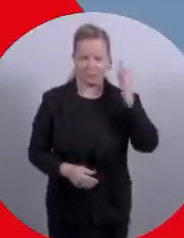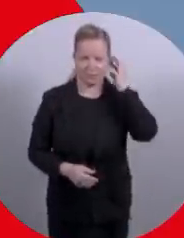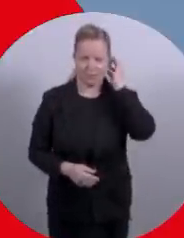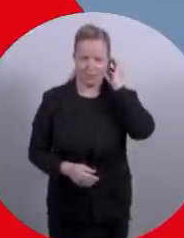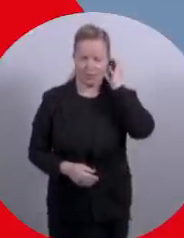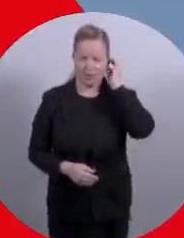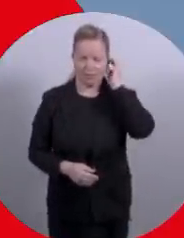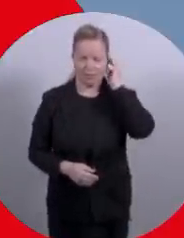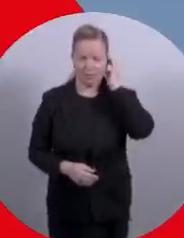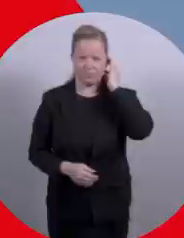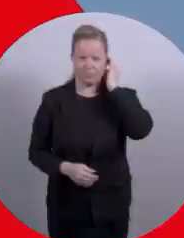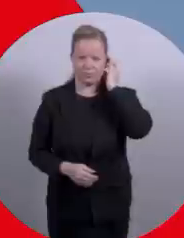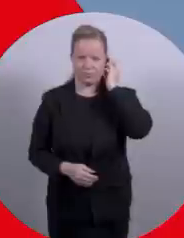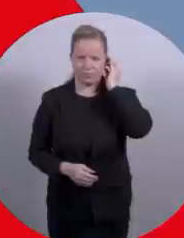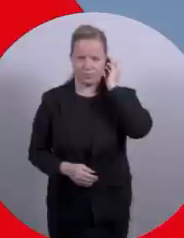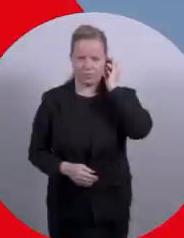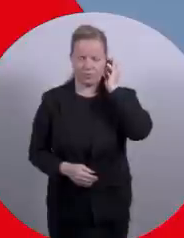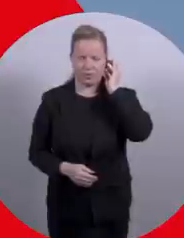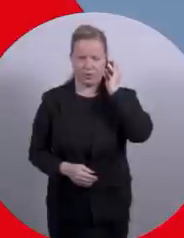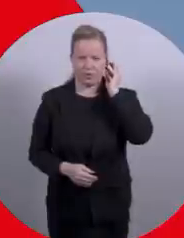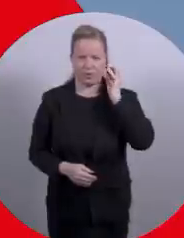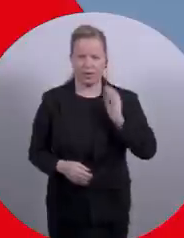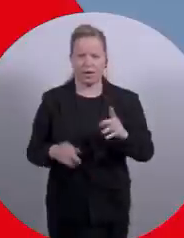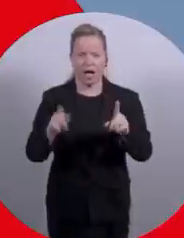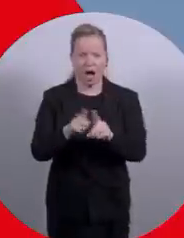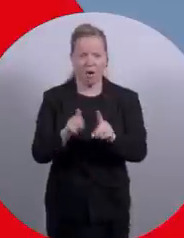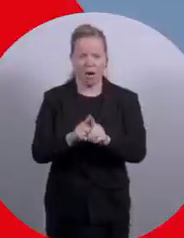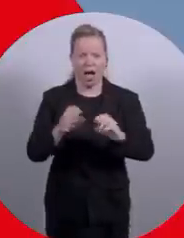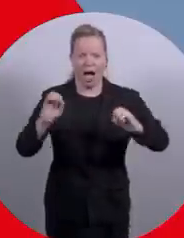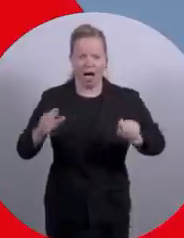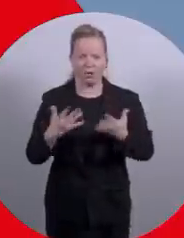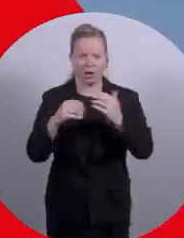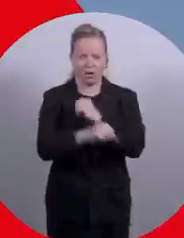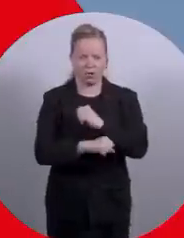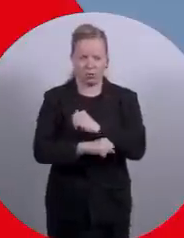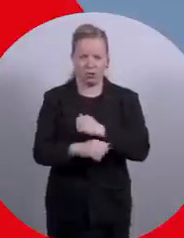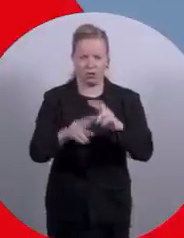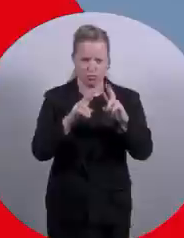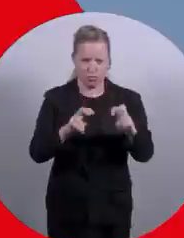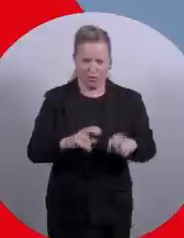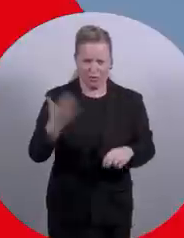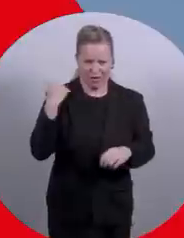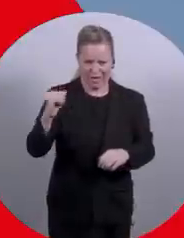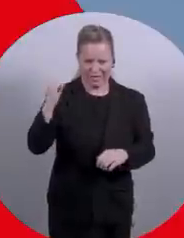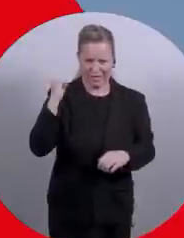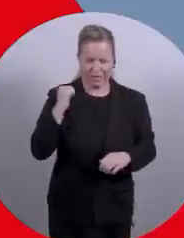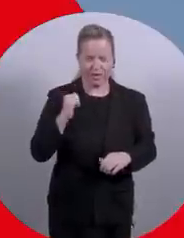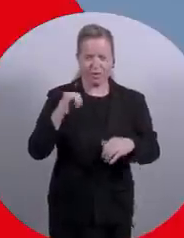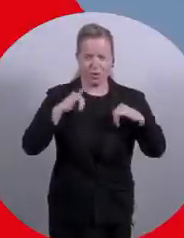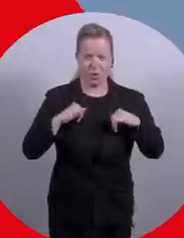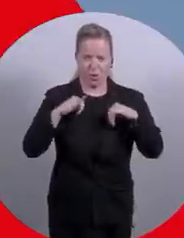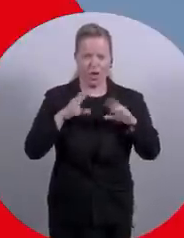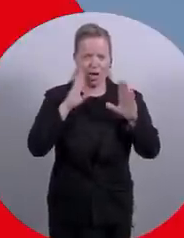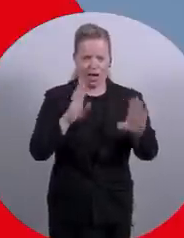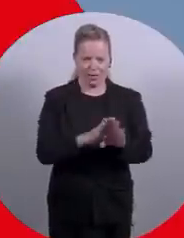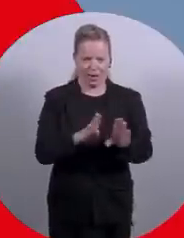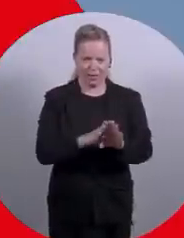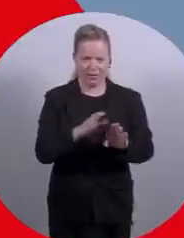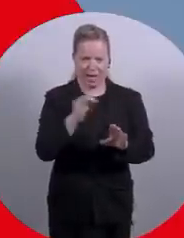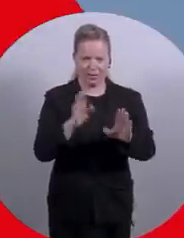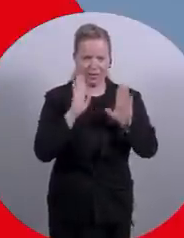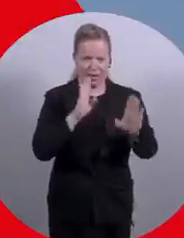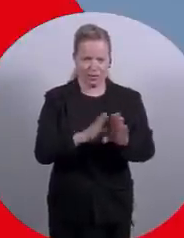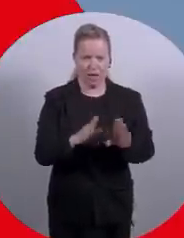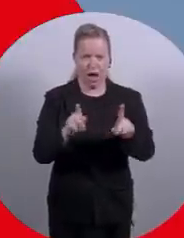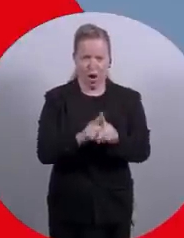und es zeigt im übrigen auch eine ganz aktuelle Studie von gestern in der Tiroler Tageszeitung dass wir auch die FPÖ mit an die ansprechen können und